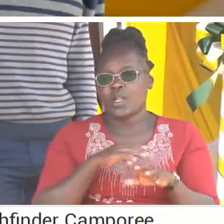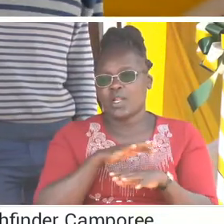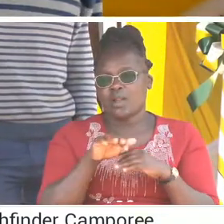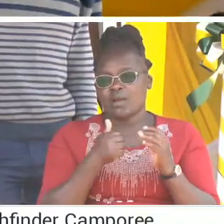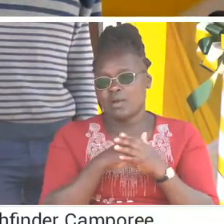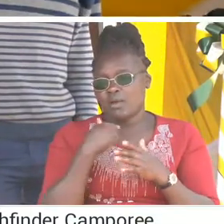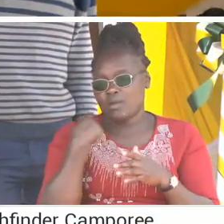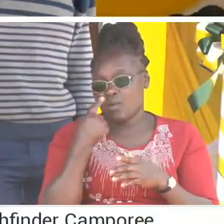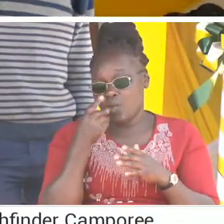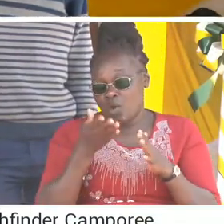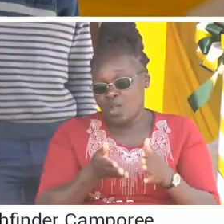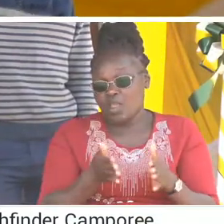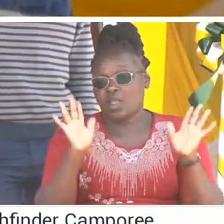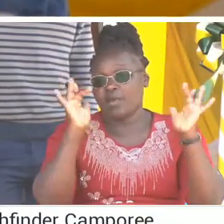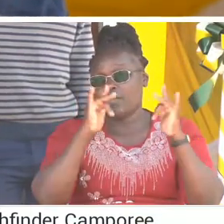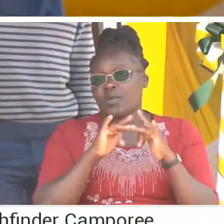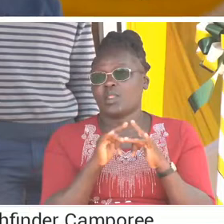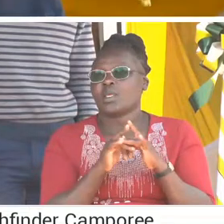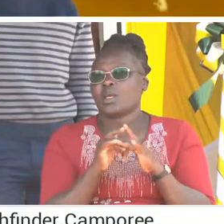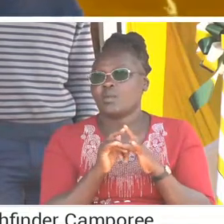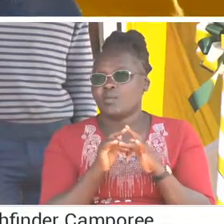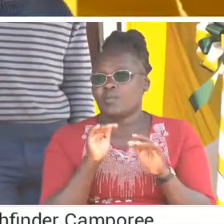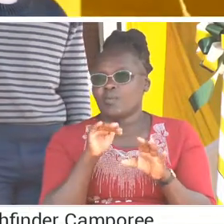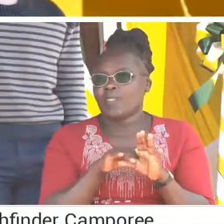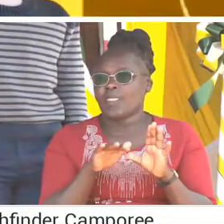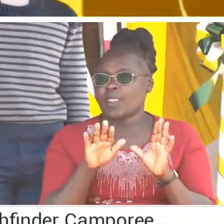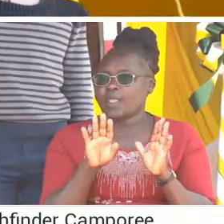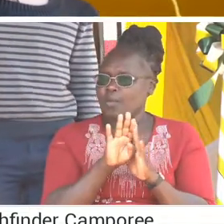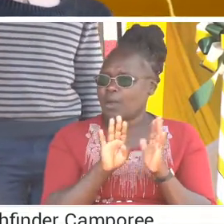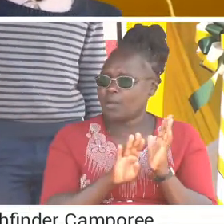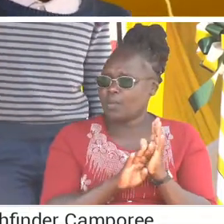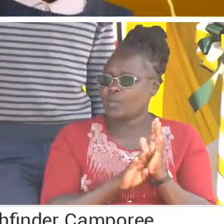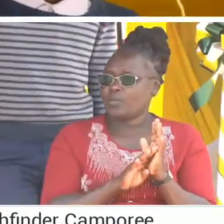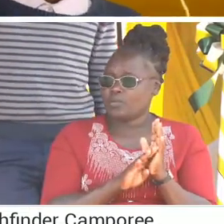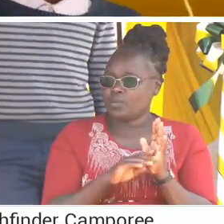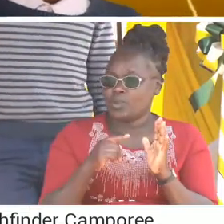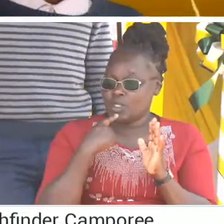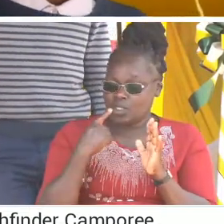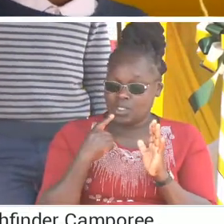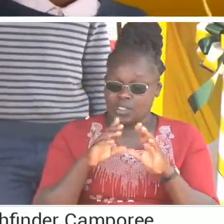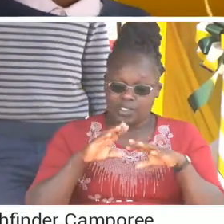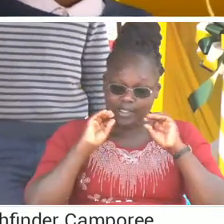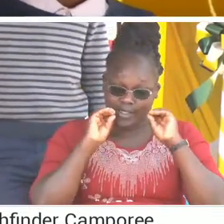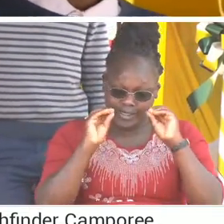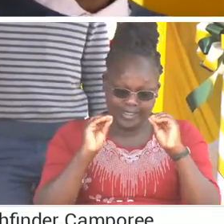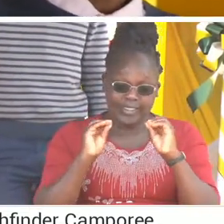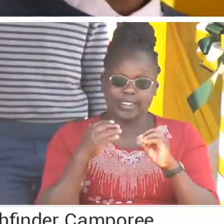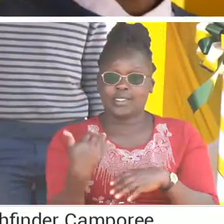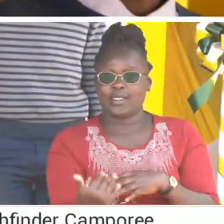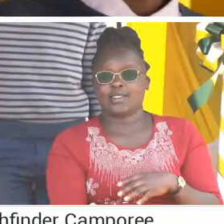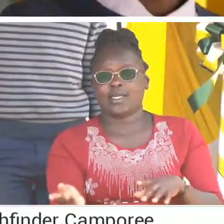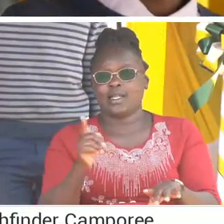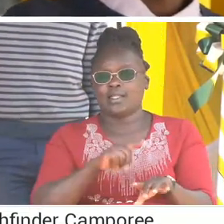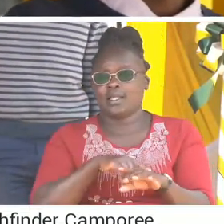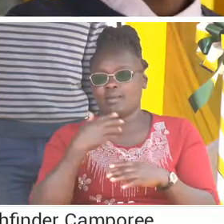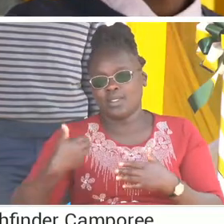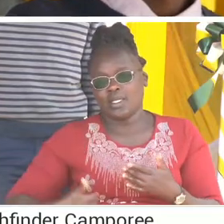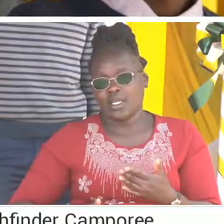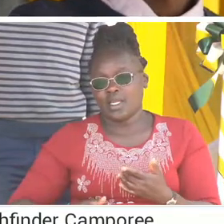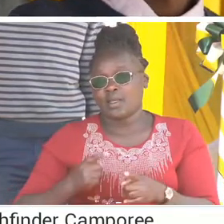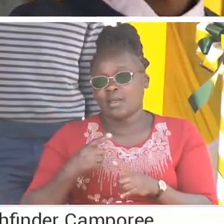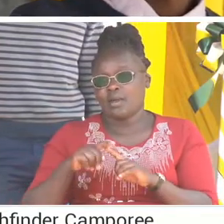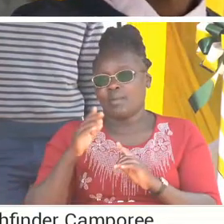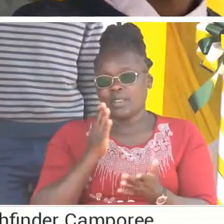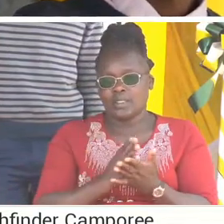Katika Biblia wanasema umfundishe mtoto akiwa mdogo naye atasahau. So sikia leo